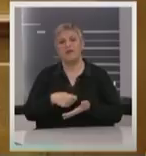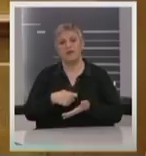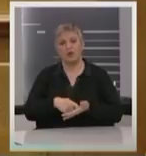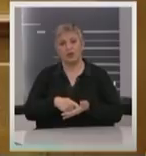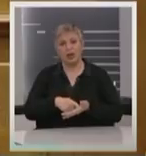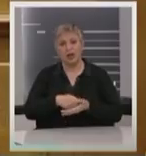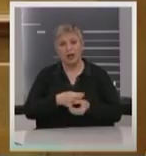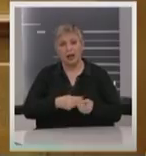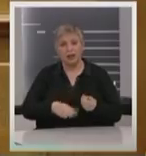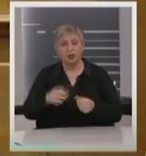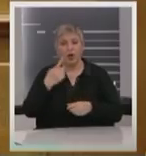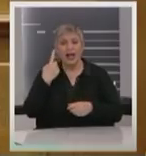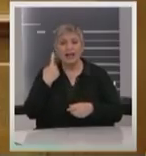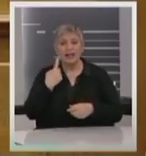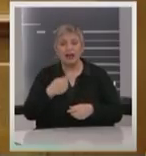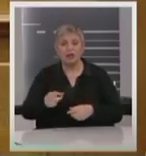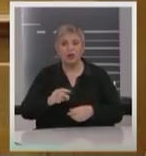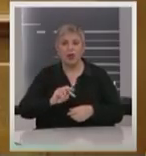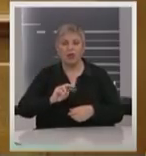100 δισεκατομμυρίων ευρώ.